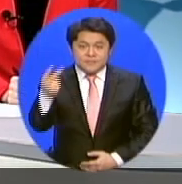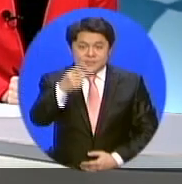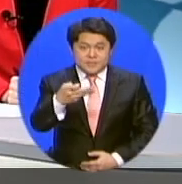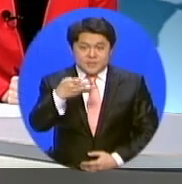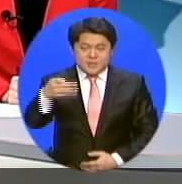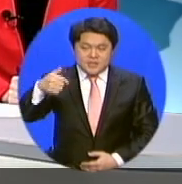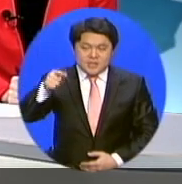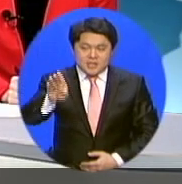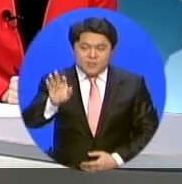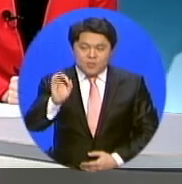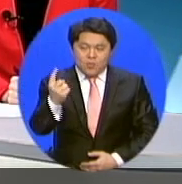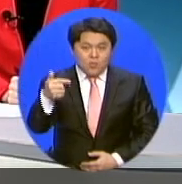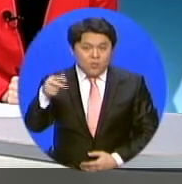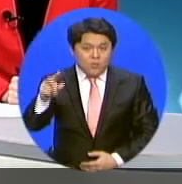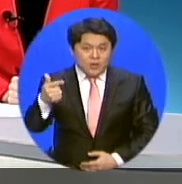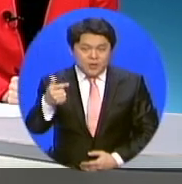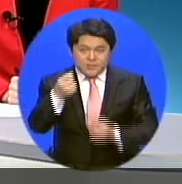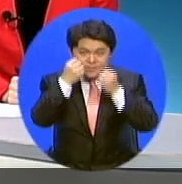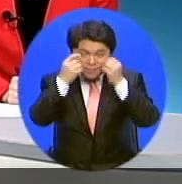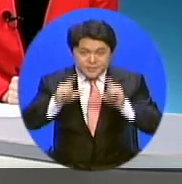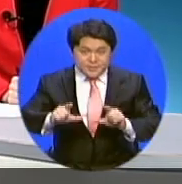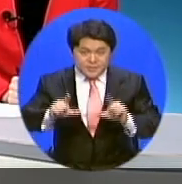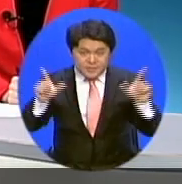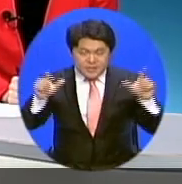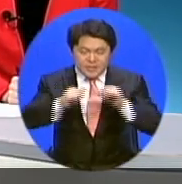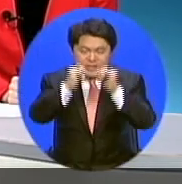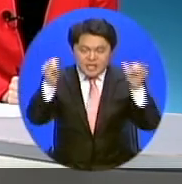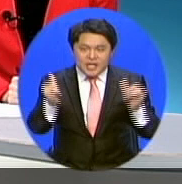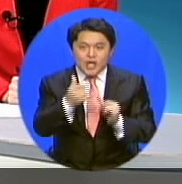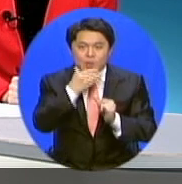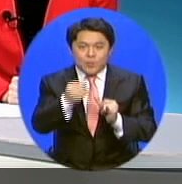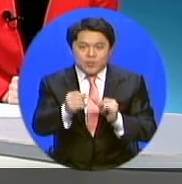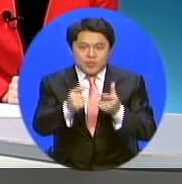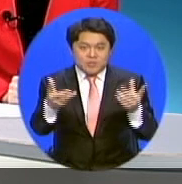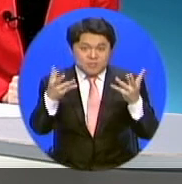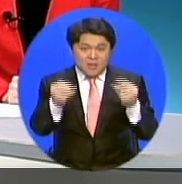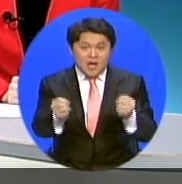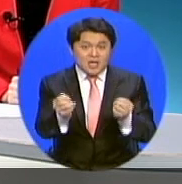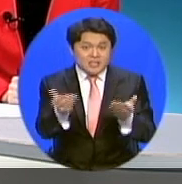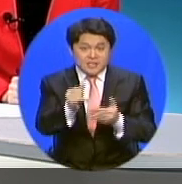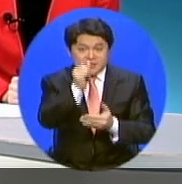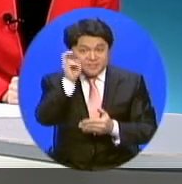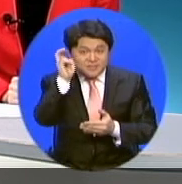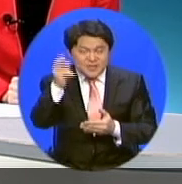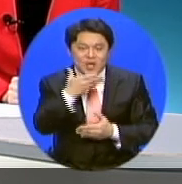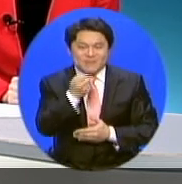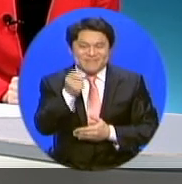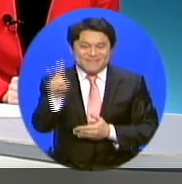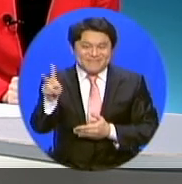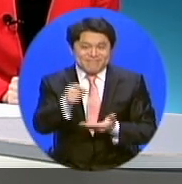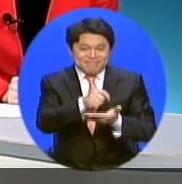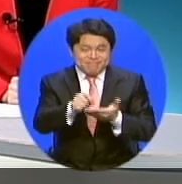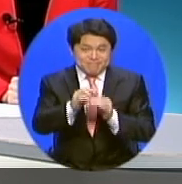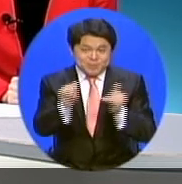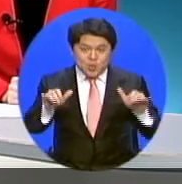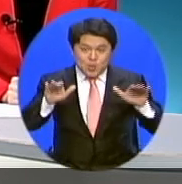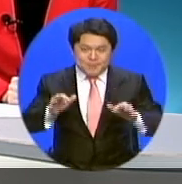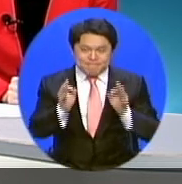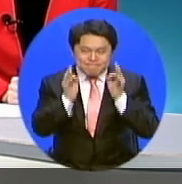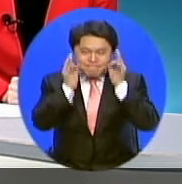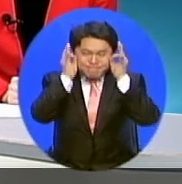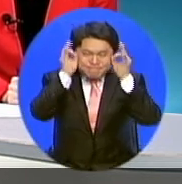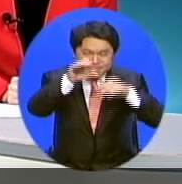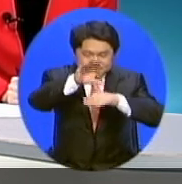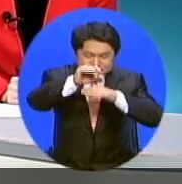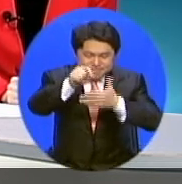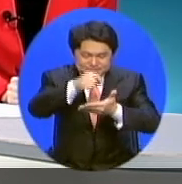2014년 가보년 새해에도 사회복지계에는 많은 일들이 있을 것 같습니다. 저희 복지TV 기자들은 오늘도 최선을 다해